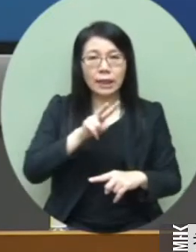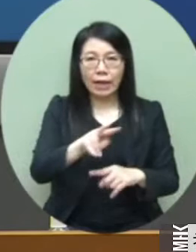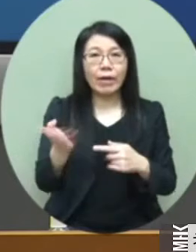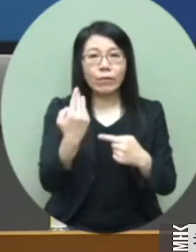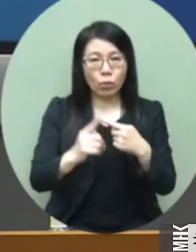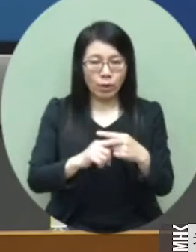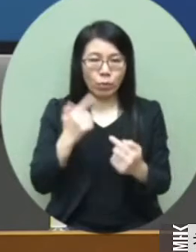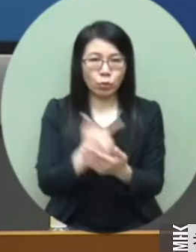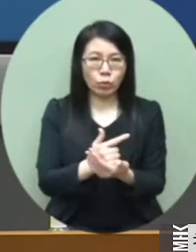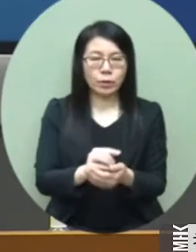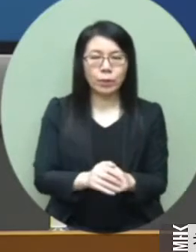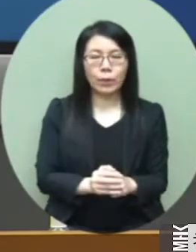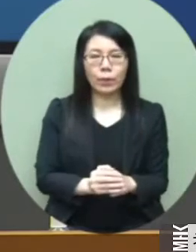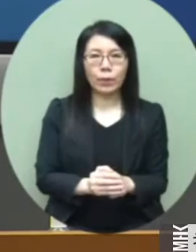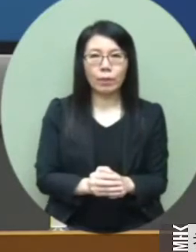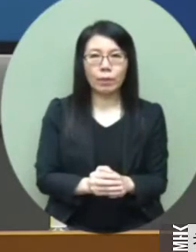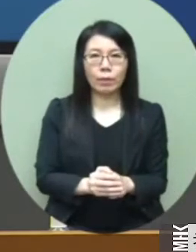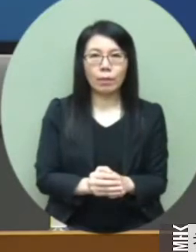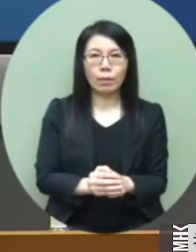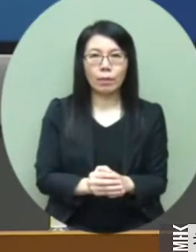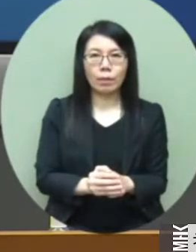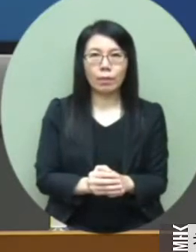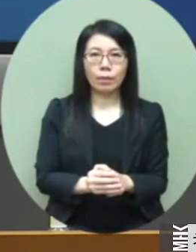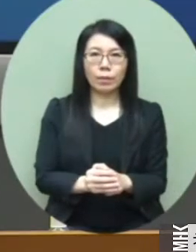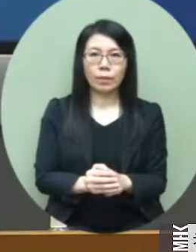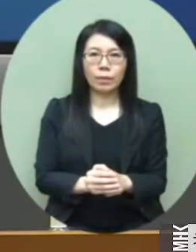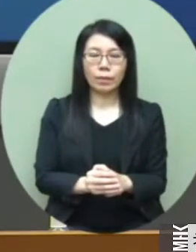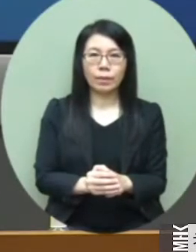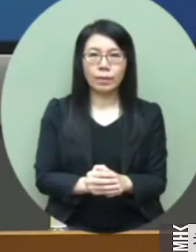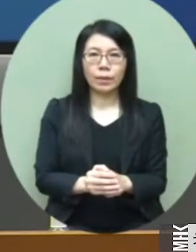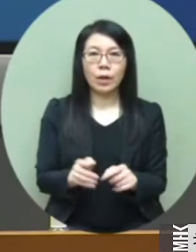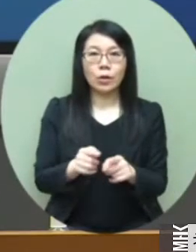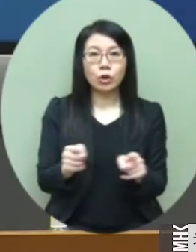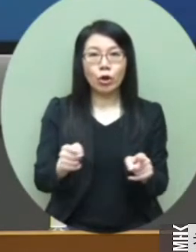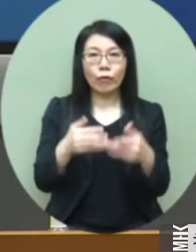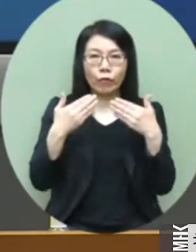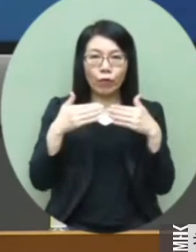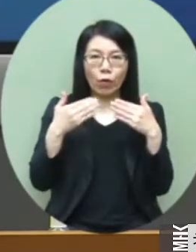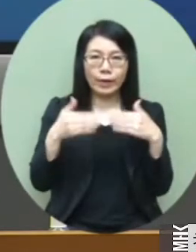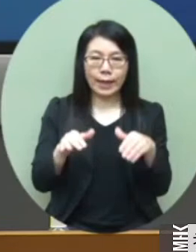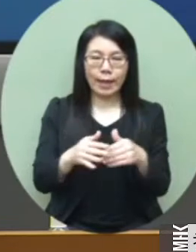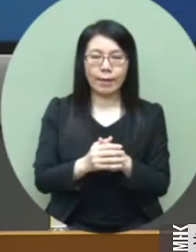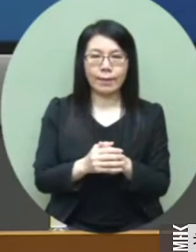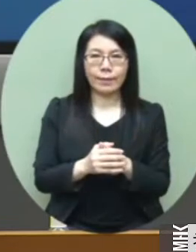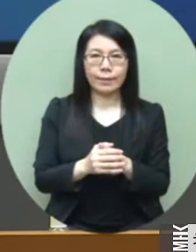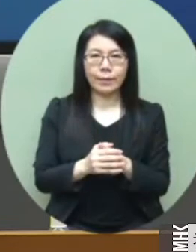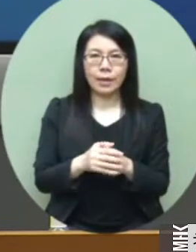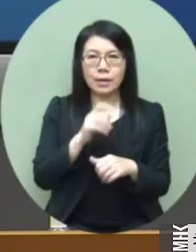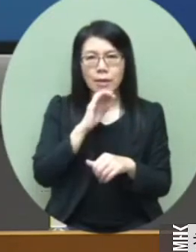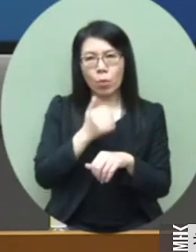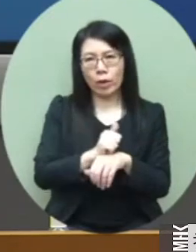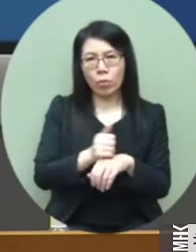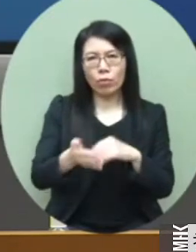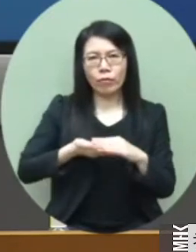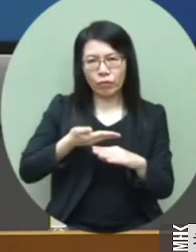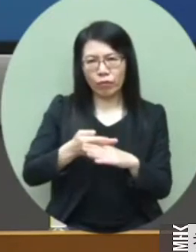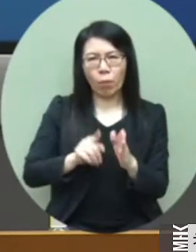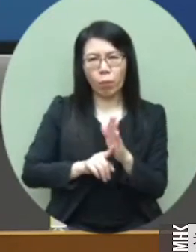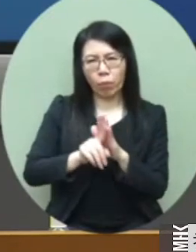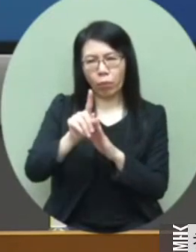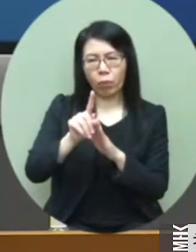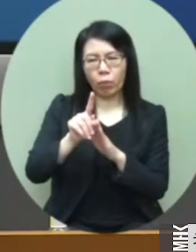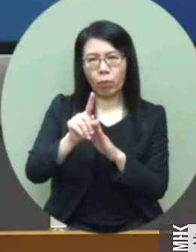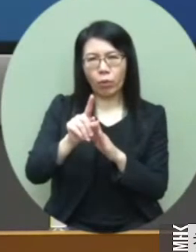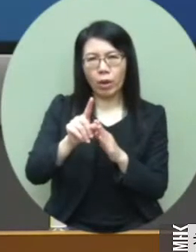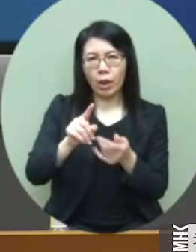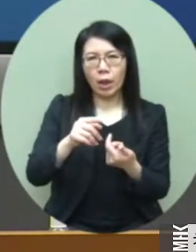嘅嚇。至於喺長假期嗰度咧，會唔會有機會反彈咧？其實我